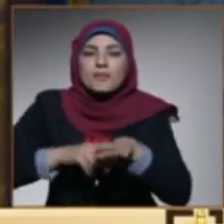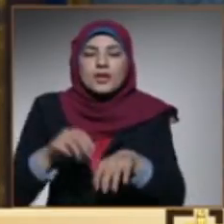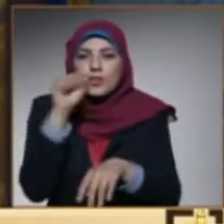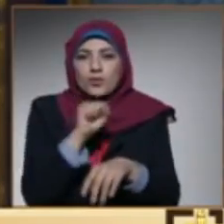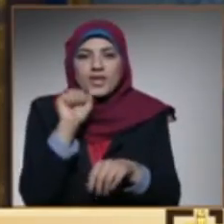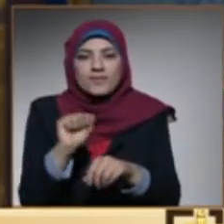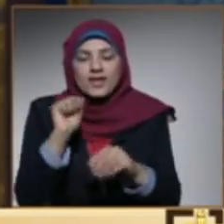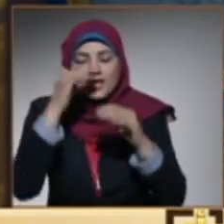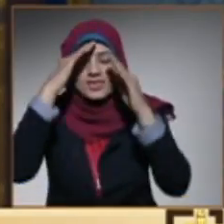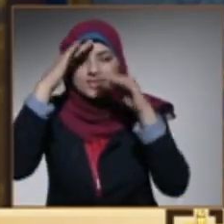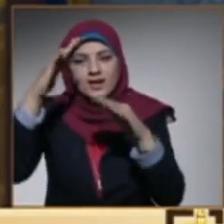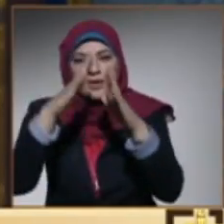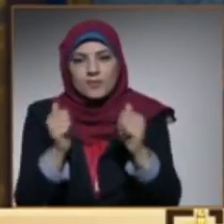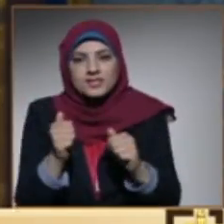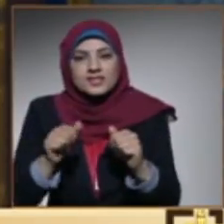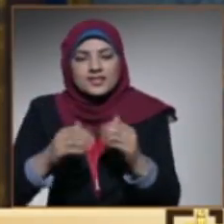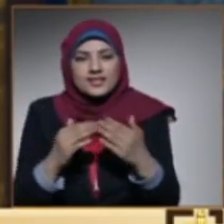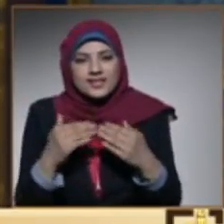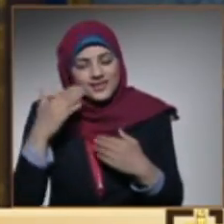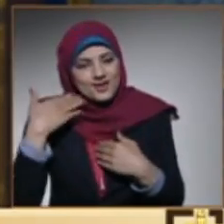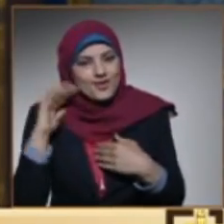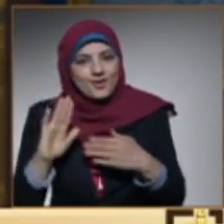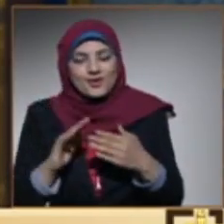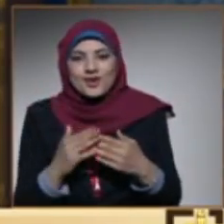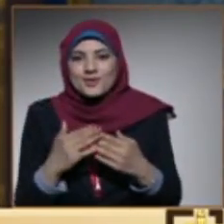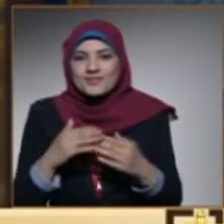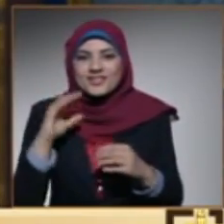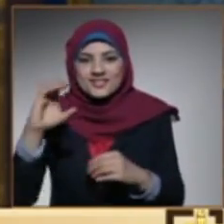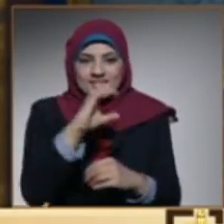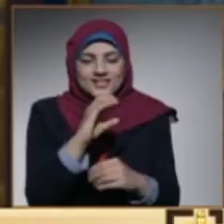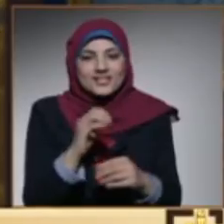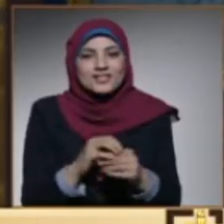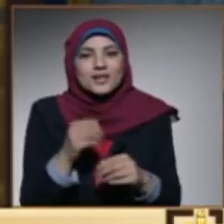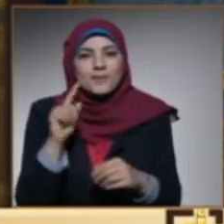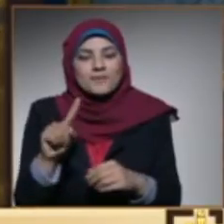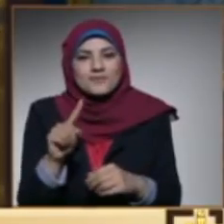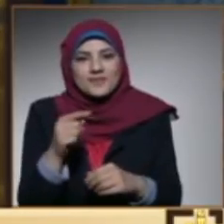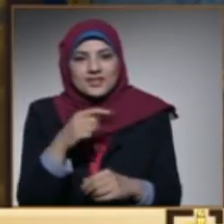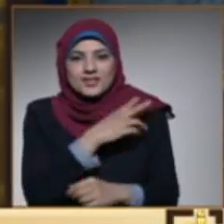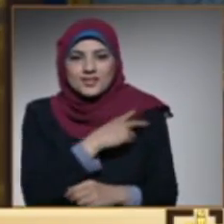مصر اللي اتكرمت من الرئيس السيسي في الندوه الثقافيه ال 24 تحت اشراف الشؤون المعنويه للقوات المسلحه.